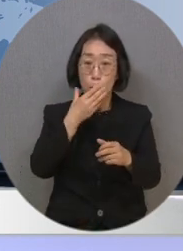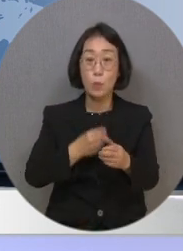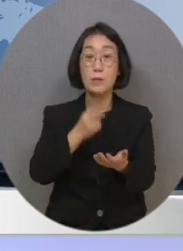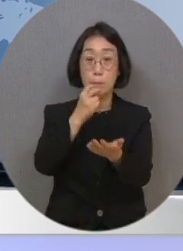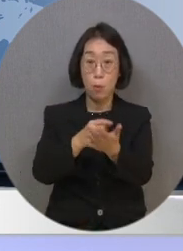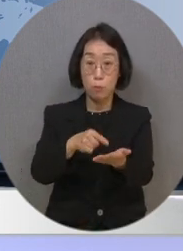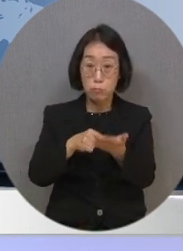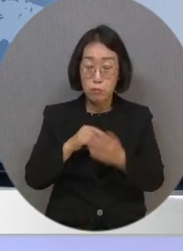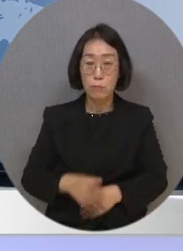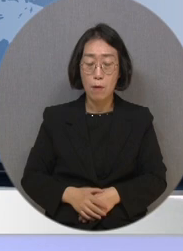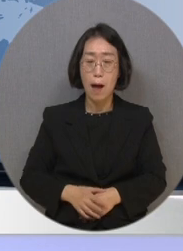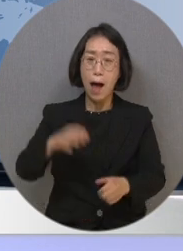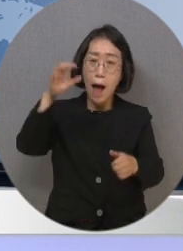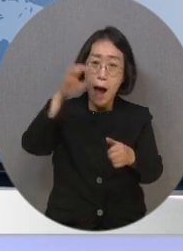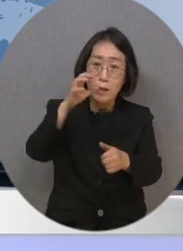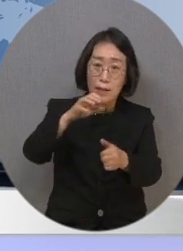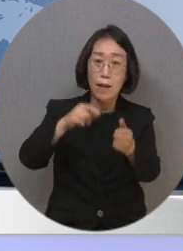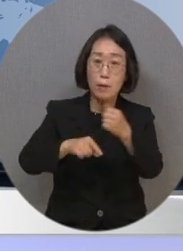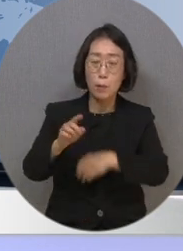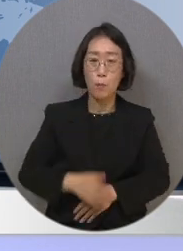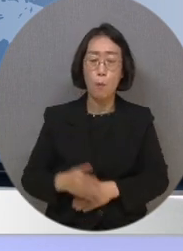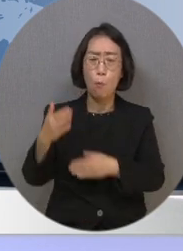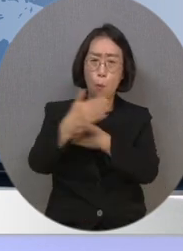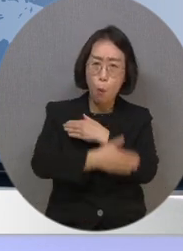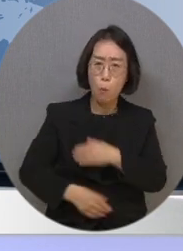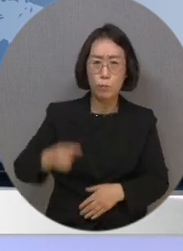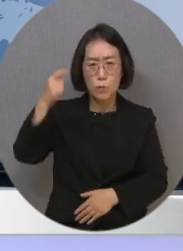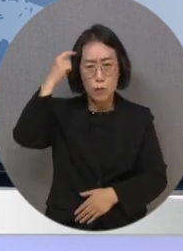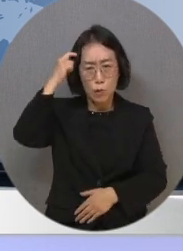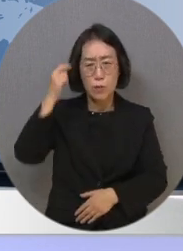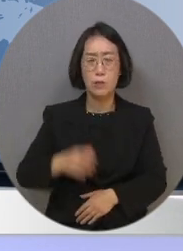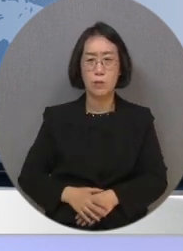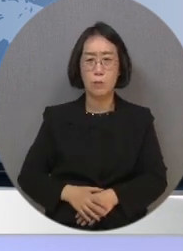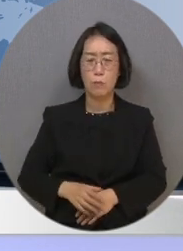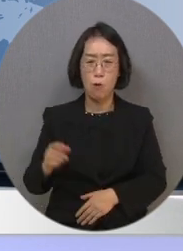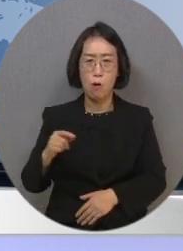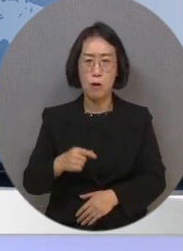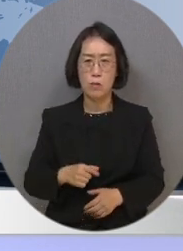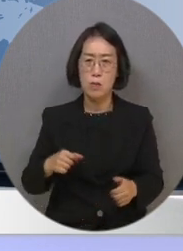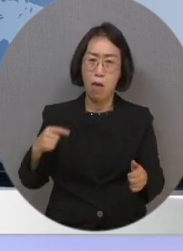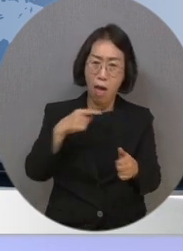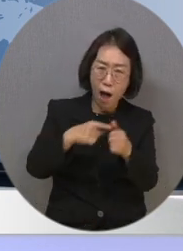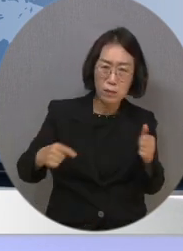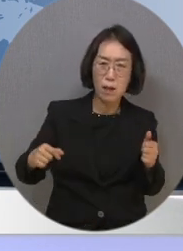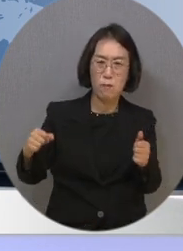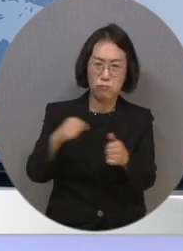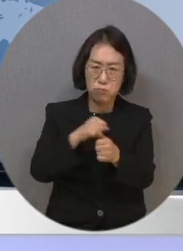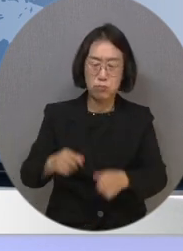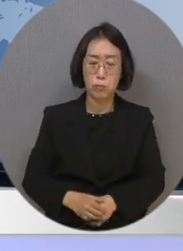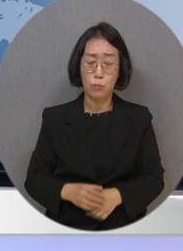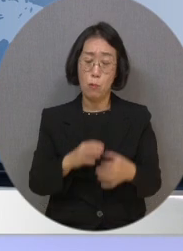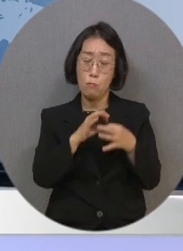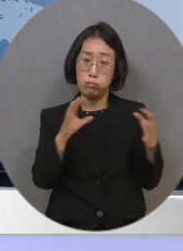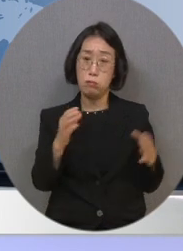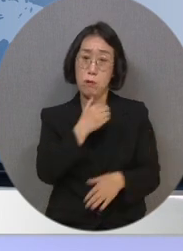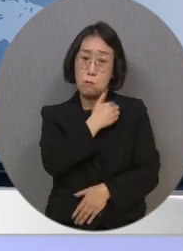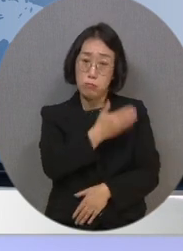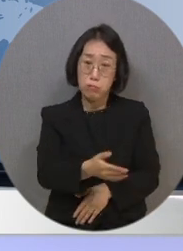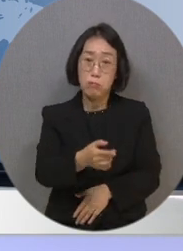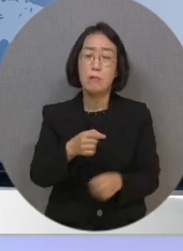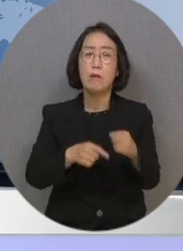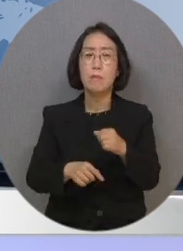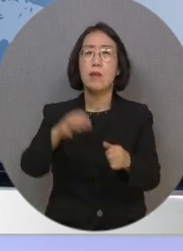장애인 학대의 정의를 보면 신체적 정신적 정서적 폭력을 비롯해 유기 또는 방임을